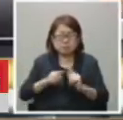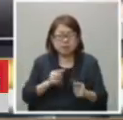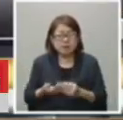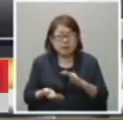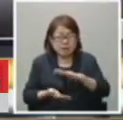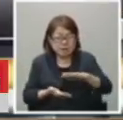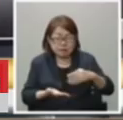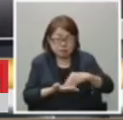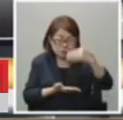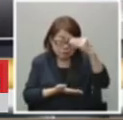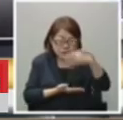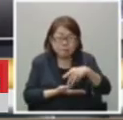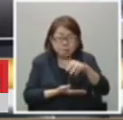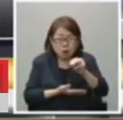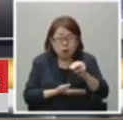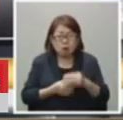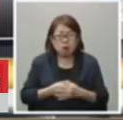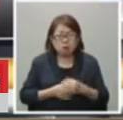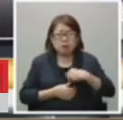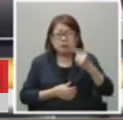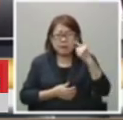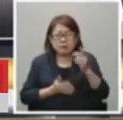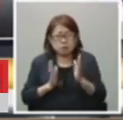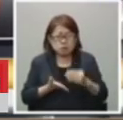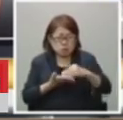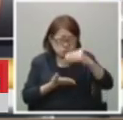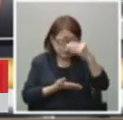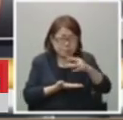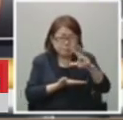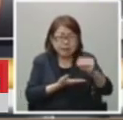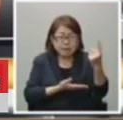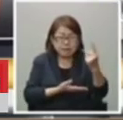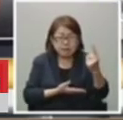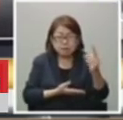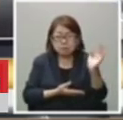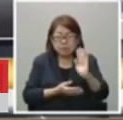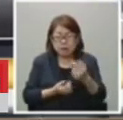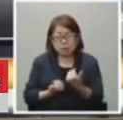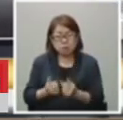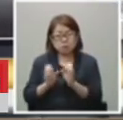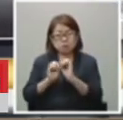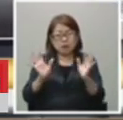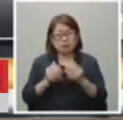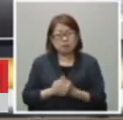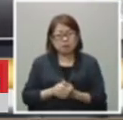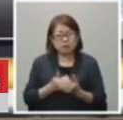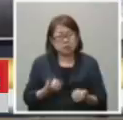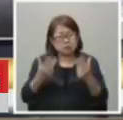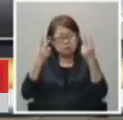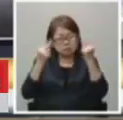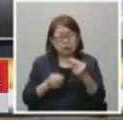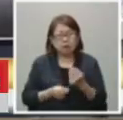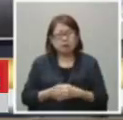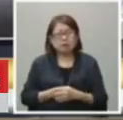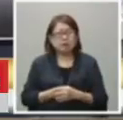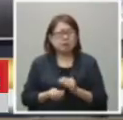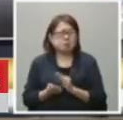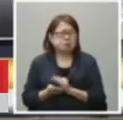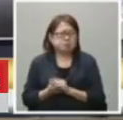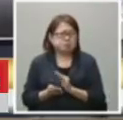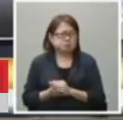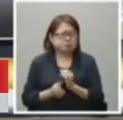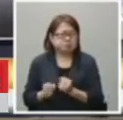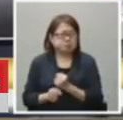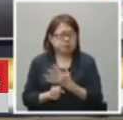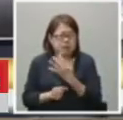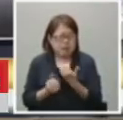ธยมเลยนะครับตอนแรกผมคิดว่าจะเป็นเฉพาะนักศึกษานะท่านประธานครับปรากฏว่าสิ่งที่ท่านนายกรัฐมนตรีได้ทำสะสมมา5ปีจ